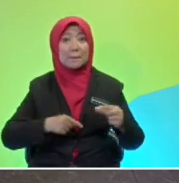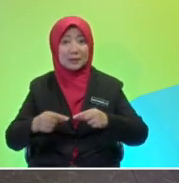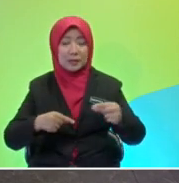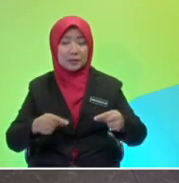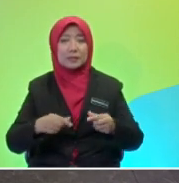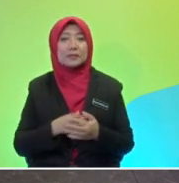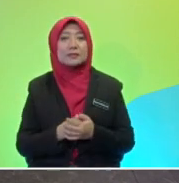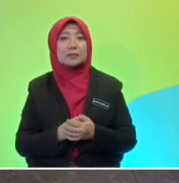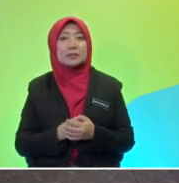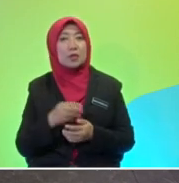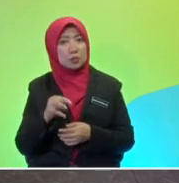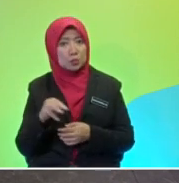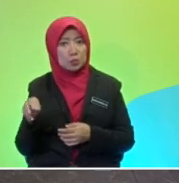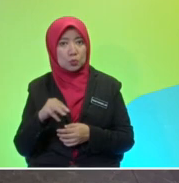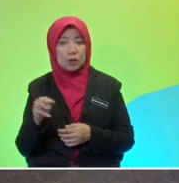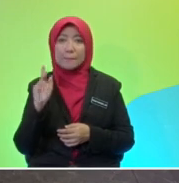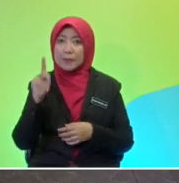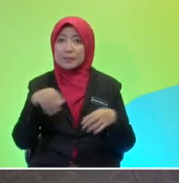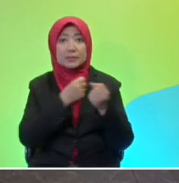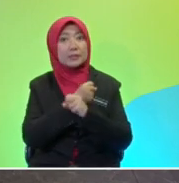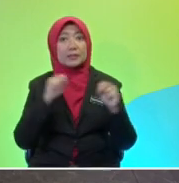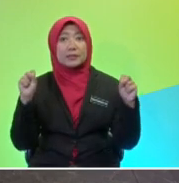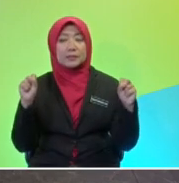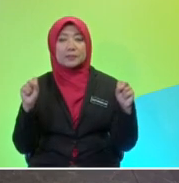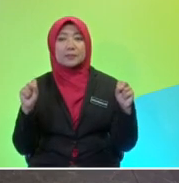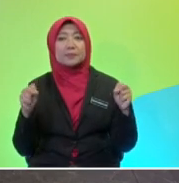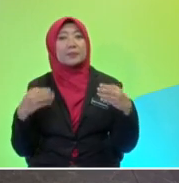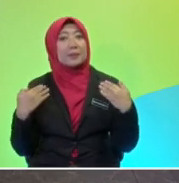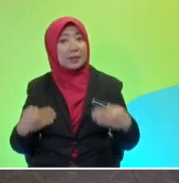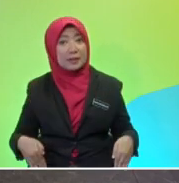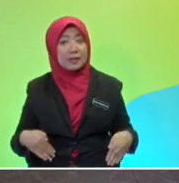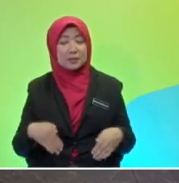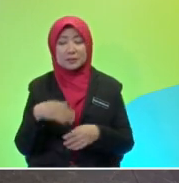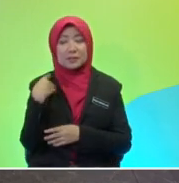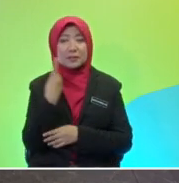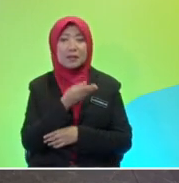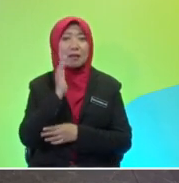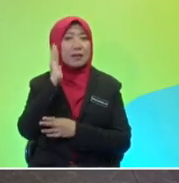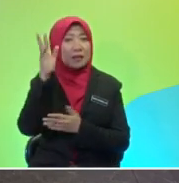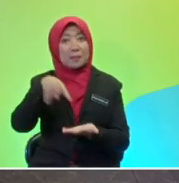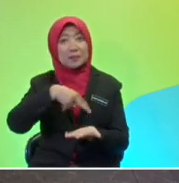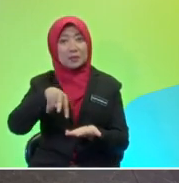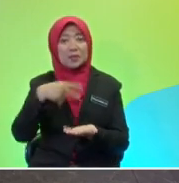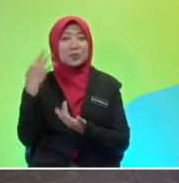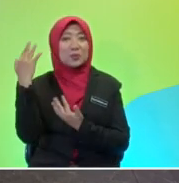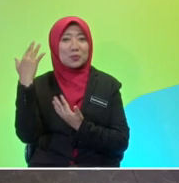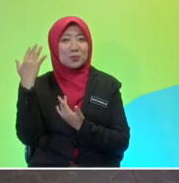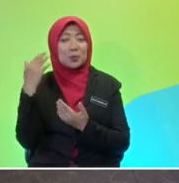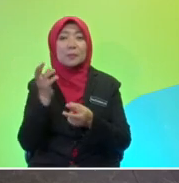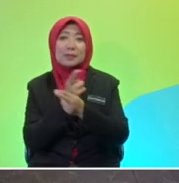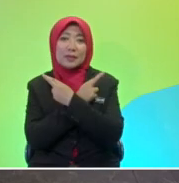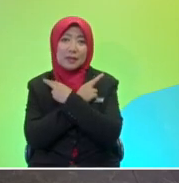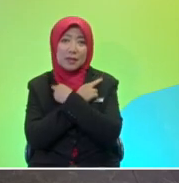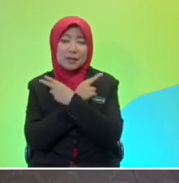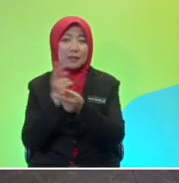jadi mudah-murid semua pastikan bersedia dengan tangan dan badan Anda kita akan Hah macam-macam tunggu nanti kita akan melihat sebentar